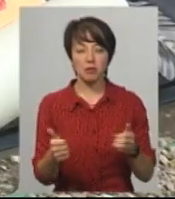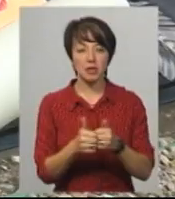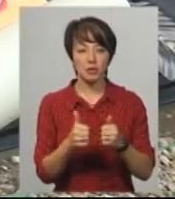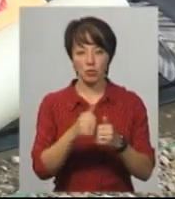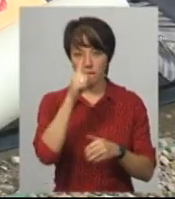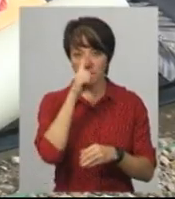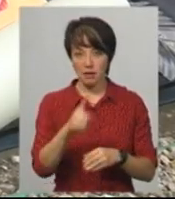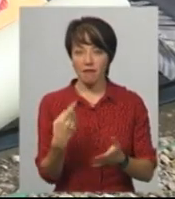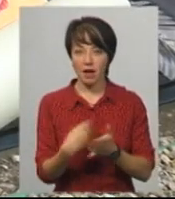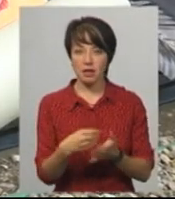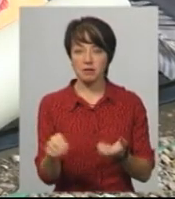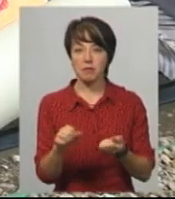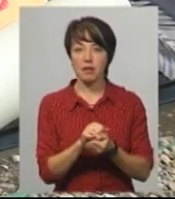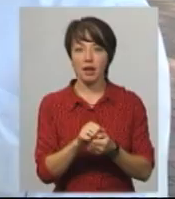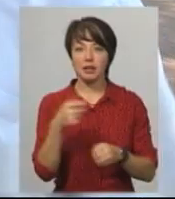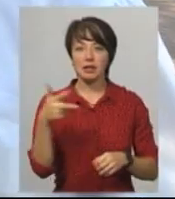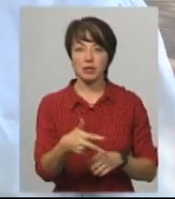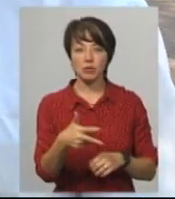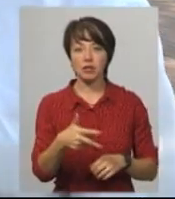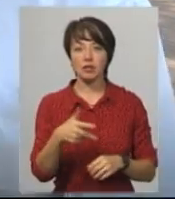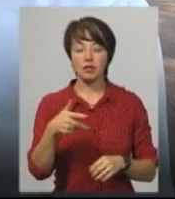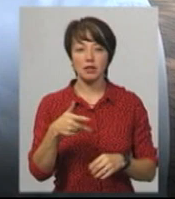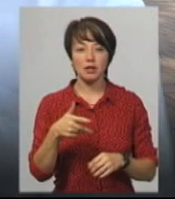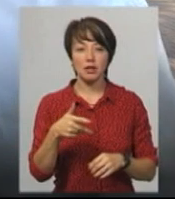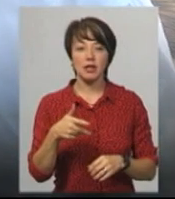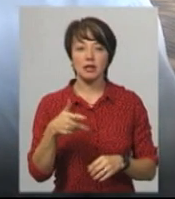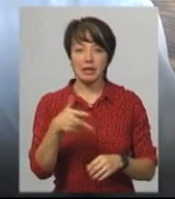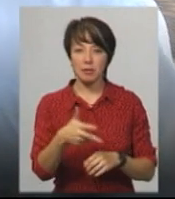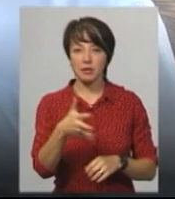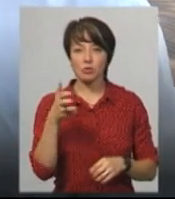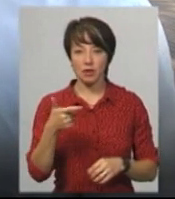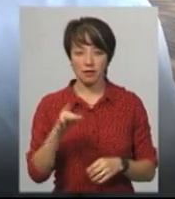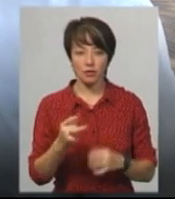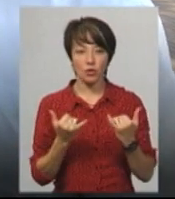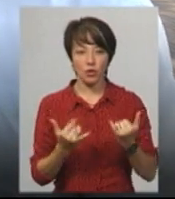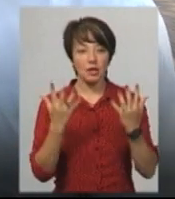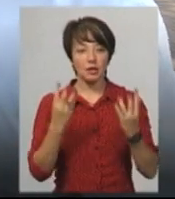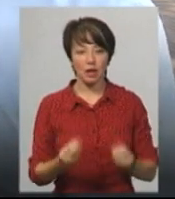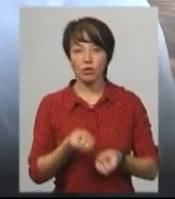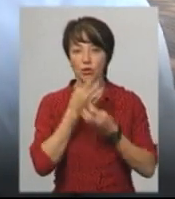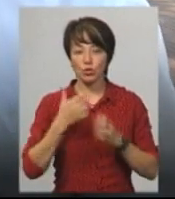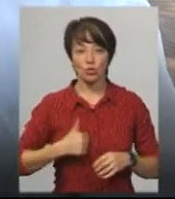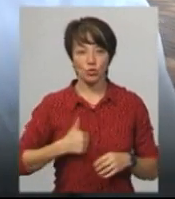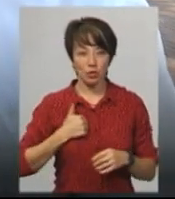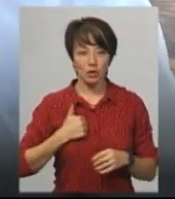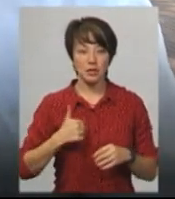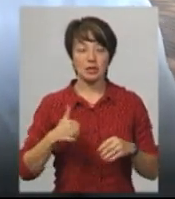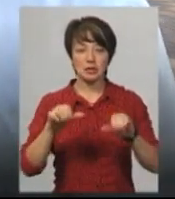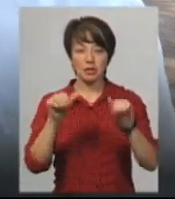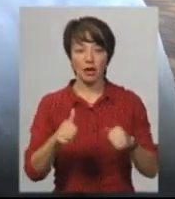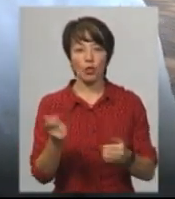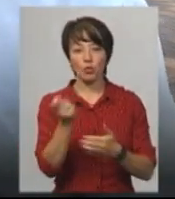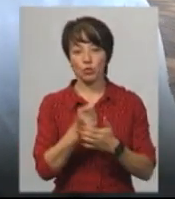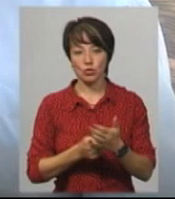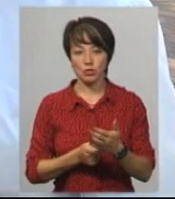Вартість матеріалів – 3,5 тисячі гривень. На сьогоднішній день ми маємо, я думаю, що такий достойний знак, достойний такий